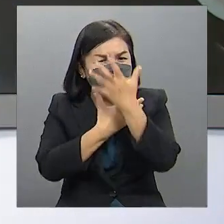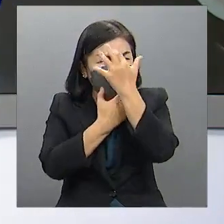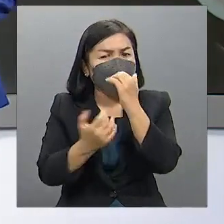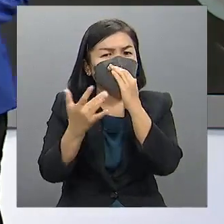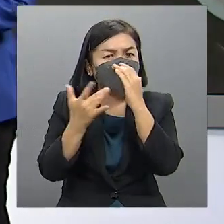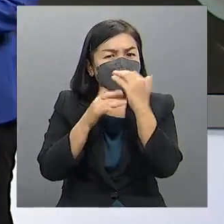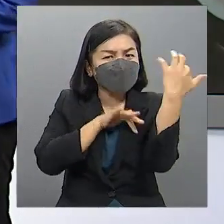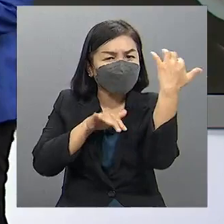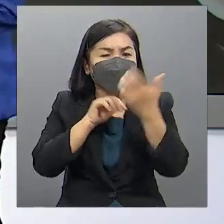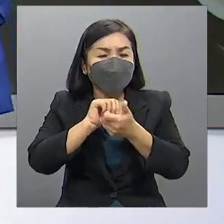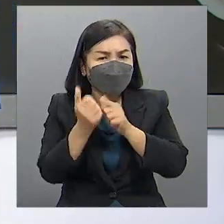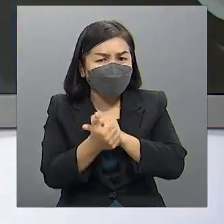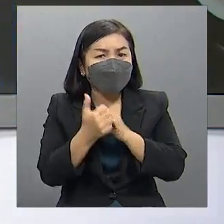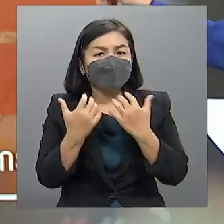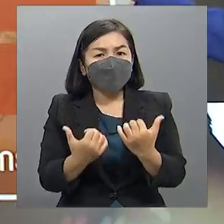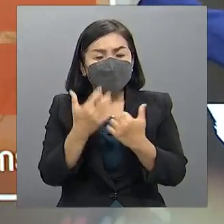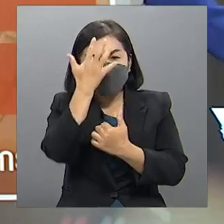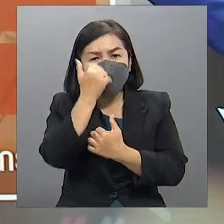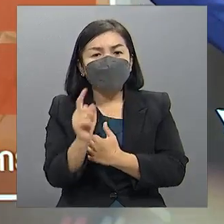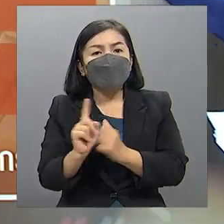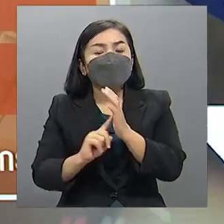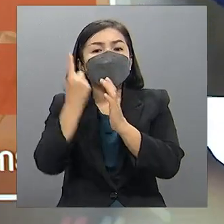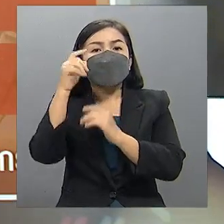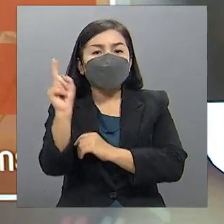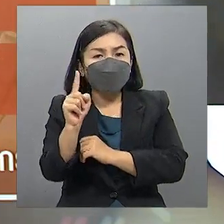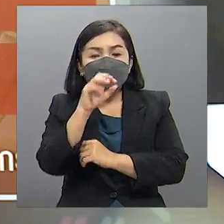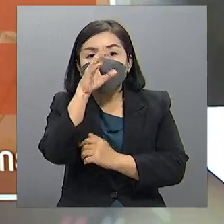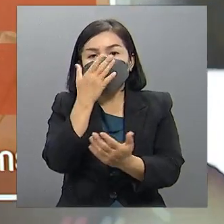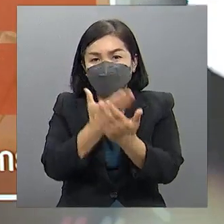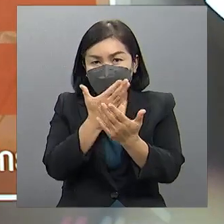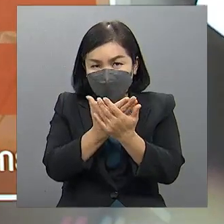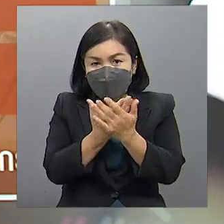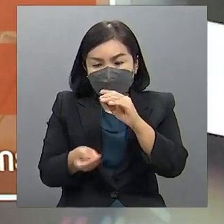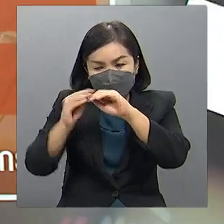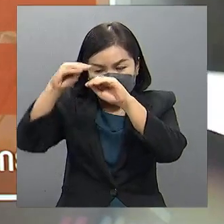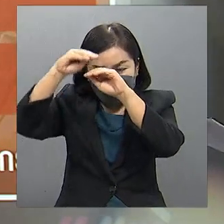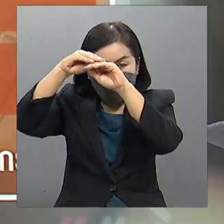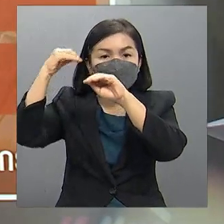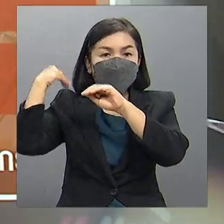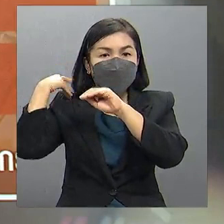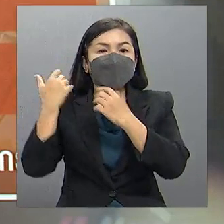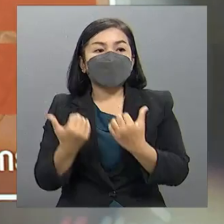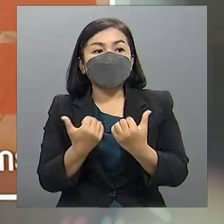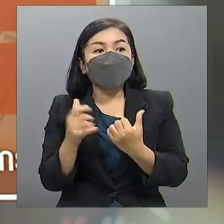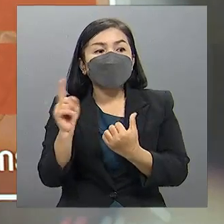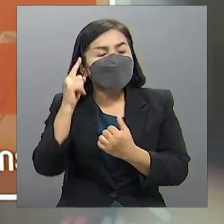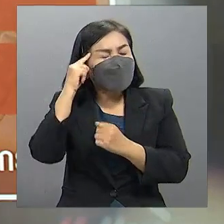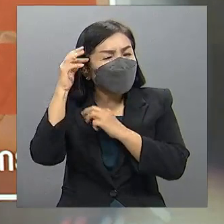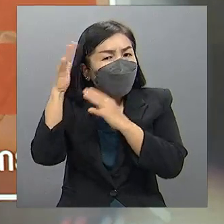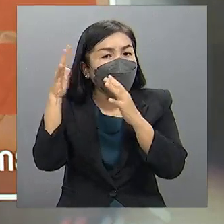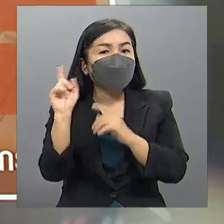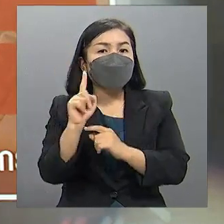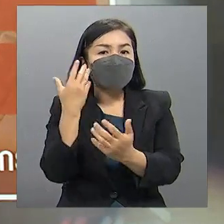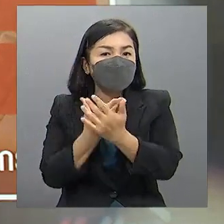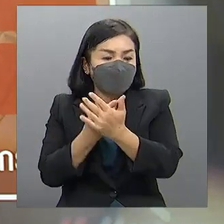ดิจิตอลนะคะเรื่องแรกเลยก็คือเชื่อมั่นกะราคาจะเพิ่มสูงไปเรื่อยๆแล้วก็คาดหวังด้วยว่าจะมีผลตอบแทนที่สูง